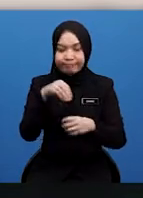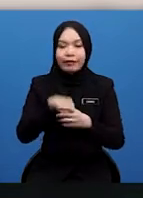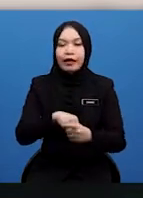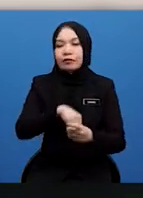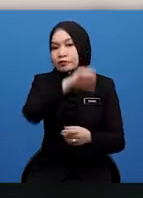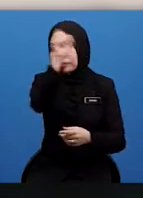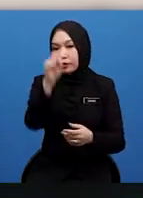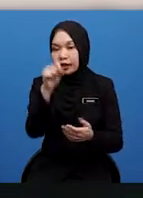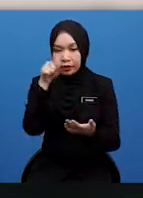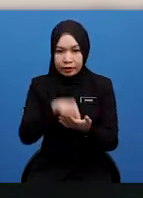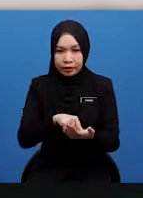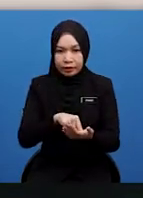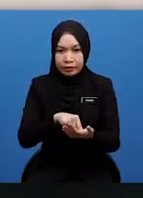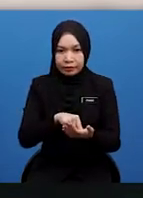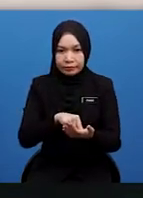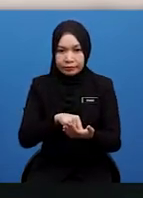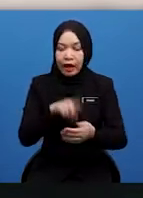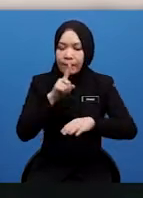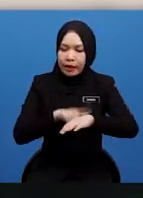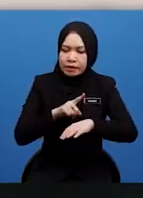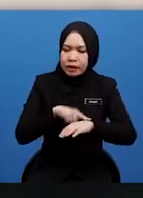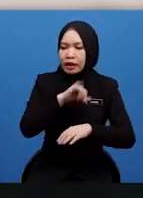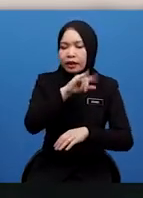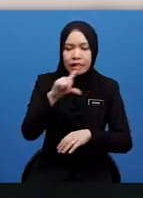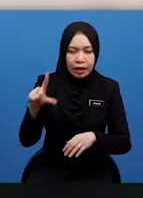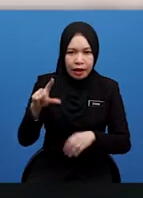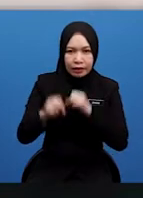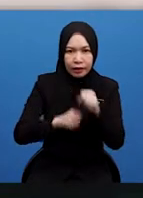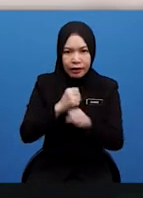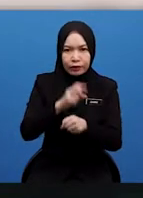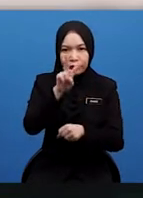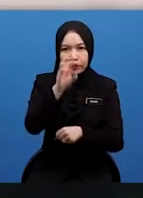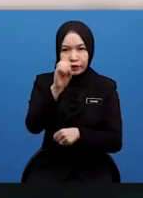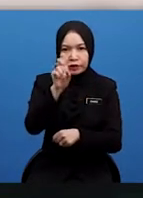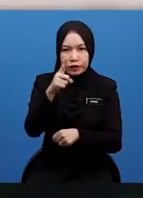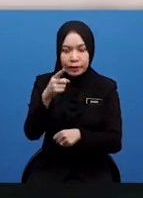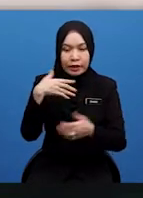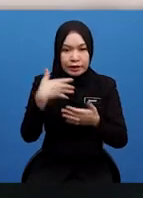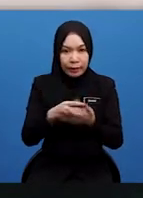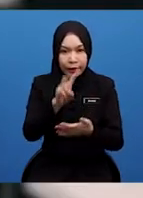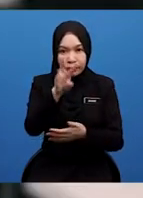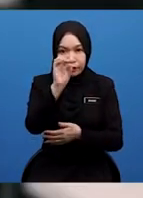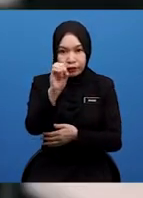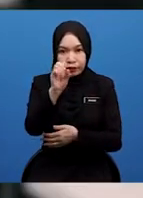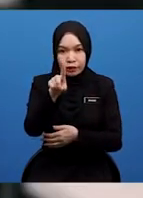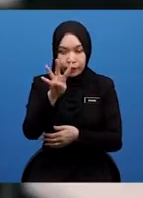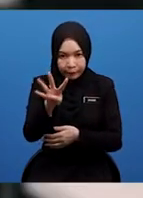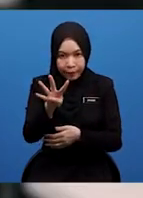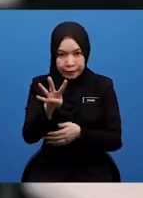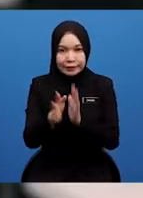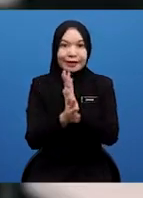ini ialah tahun 2011 hingga tahun 2014.